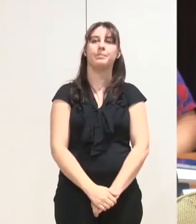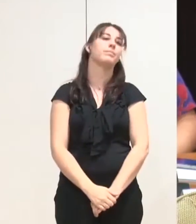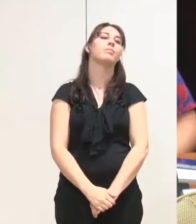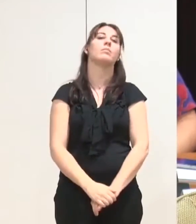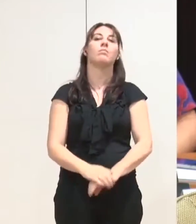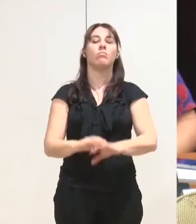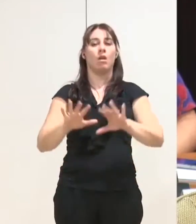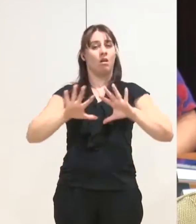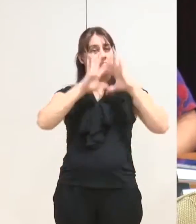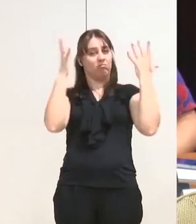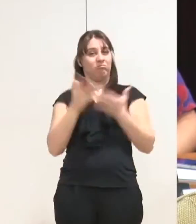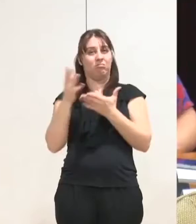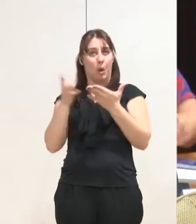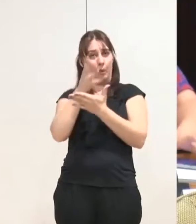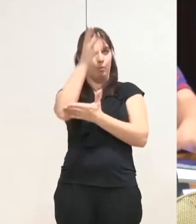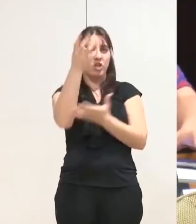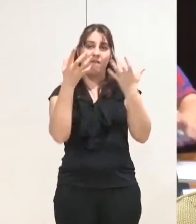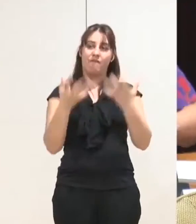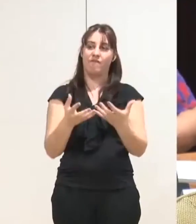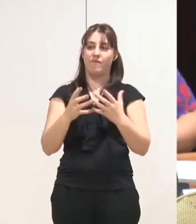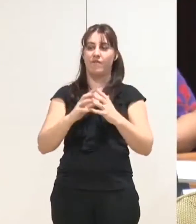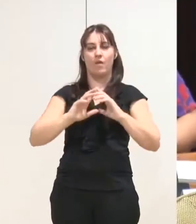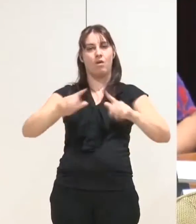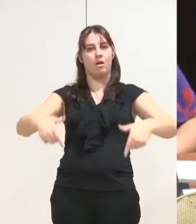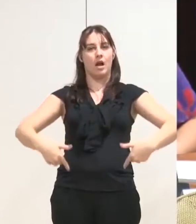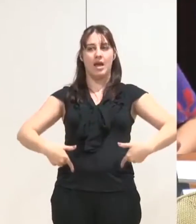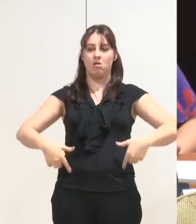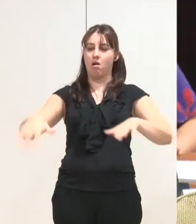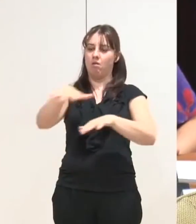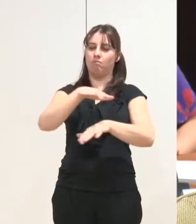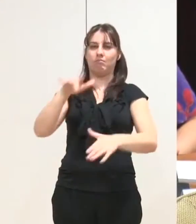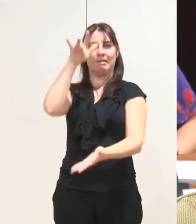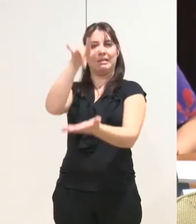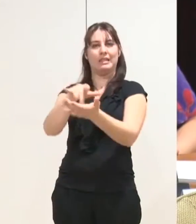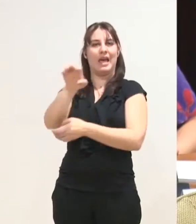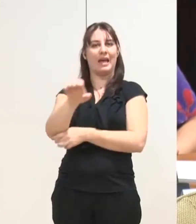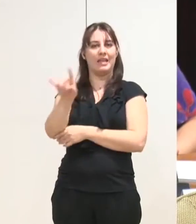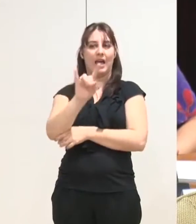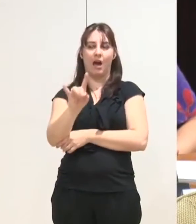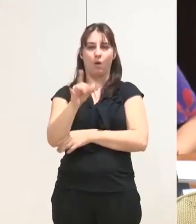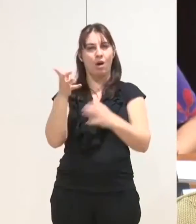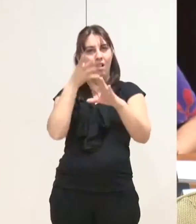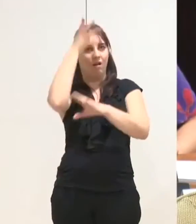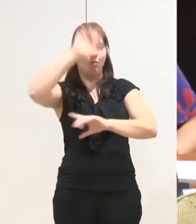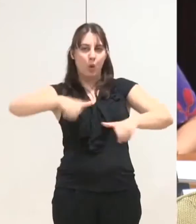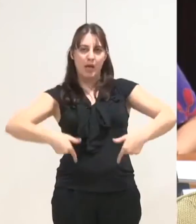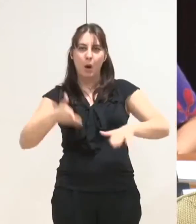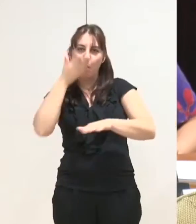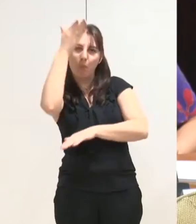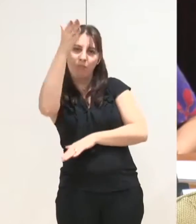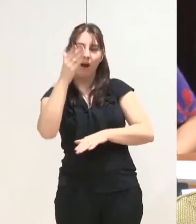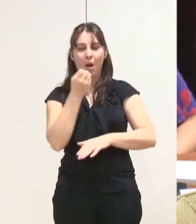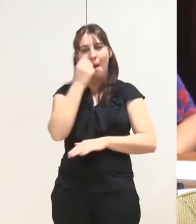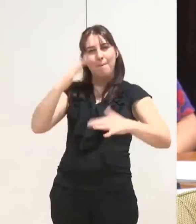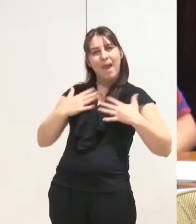Tout concourt dans ce projet à faire de l'école du site Ernest Arreux le prototype de l'école de demain, tournée à la fois vers le bien-être des